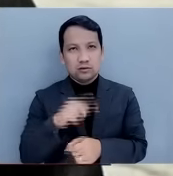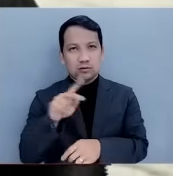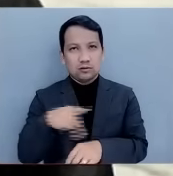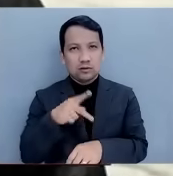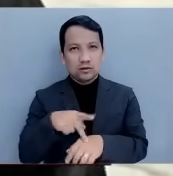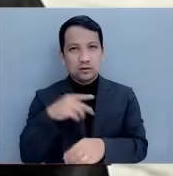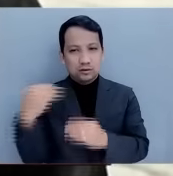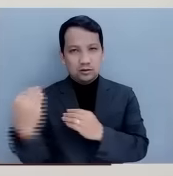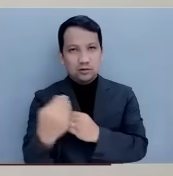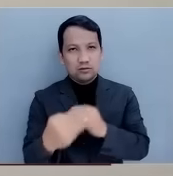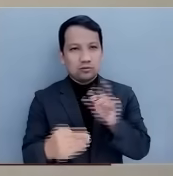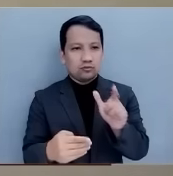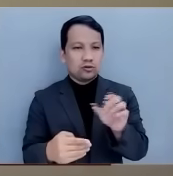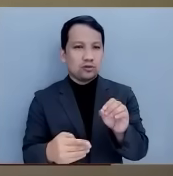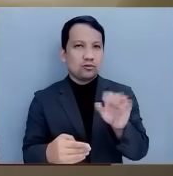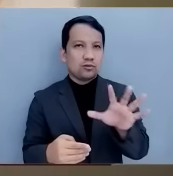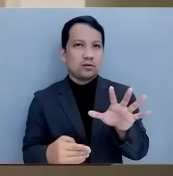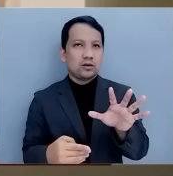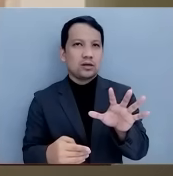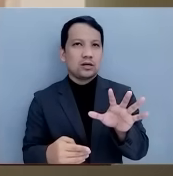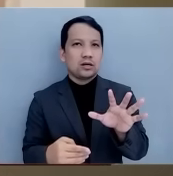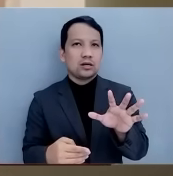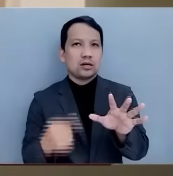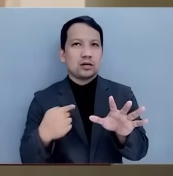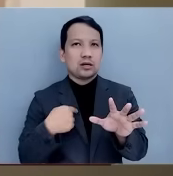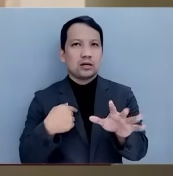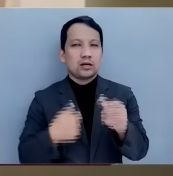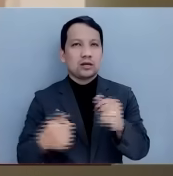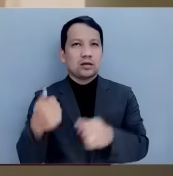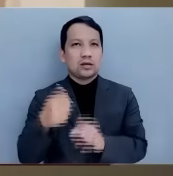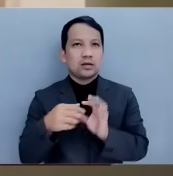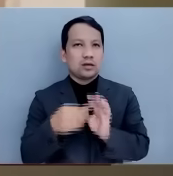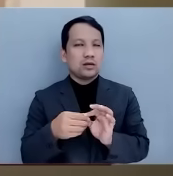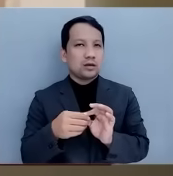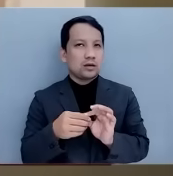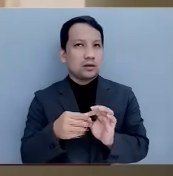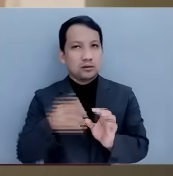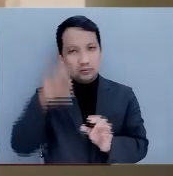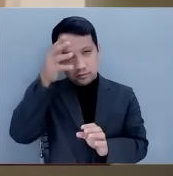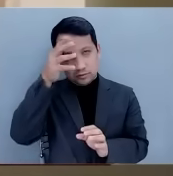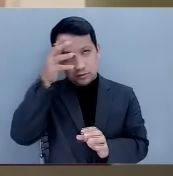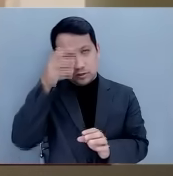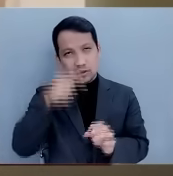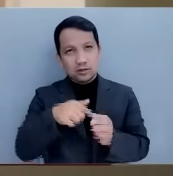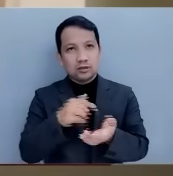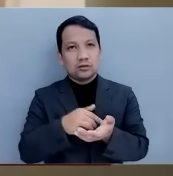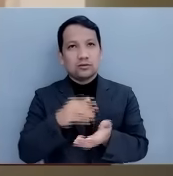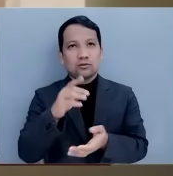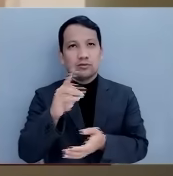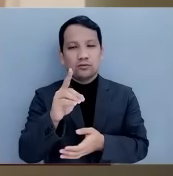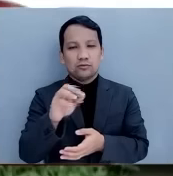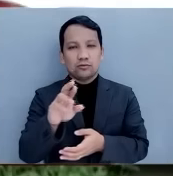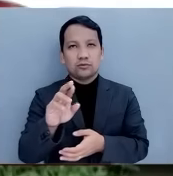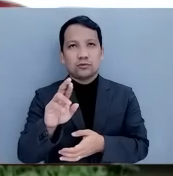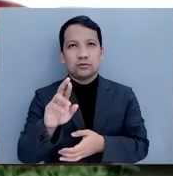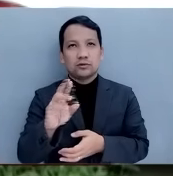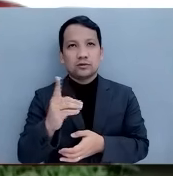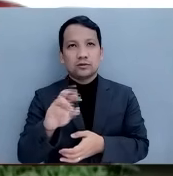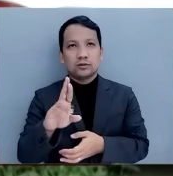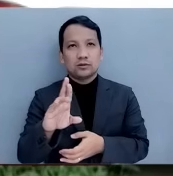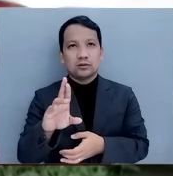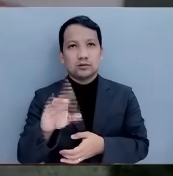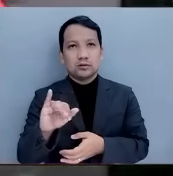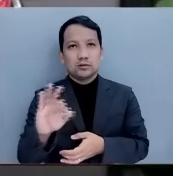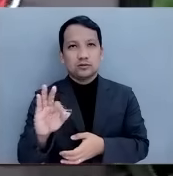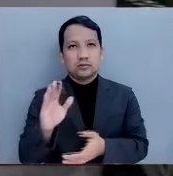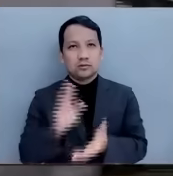in 2005, and isa po sa pioneers yung father ko, which is Dr. Drift. And yung drift school